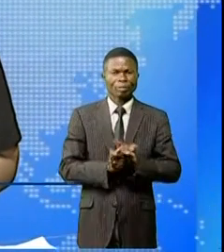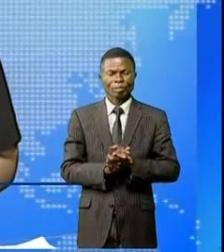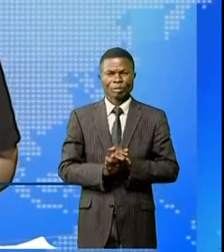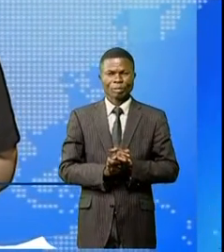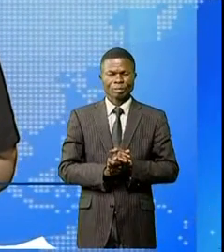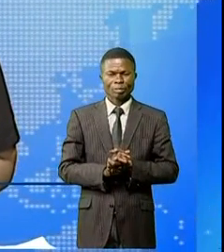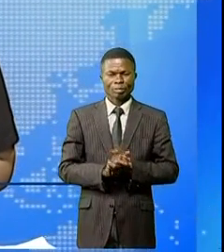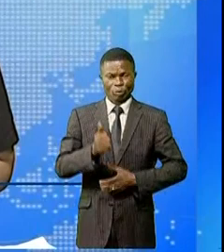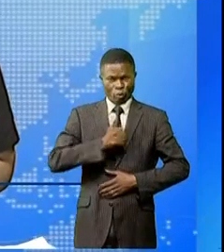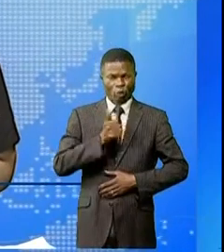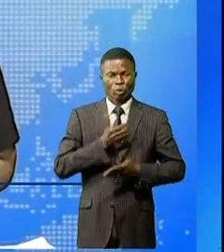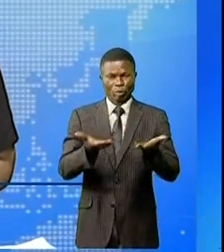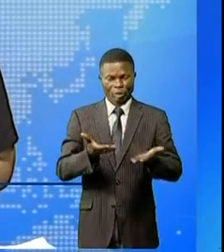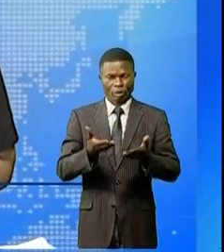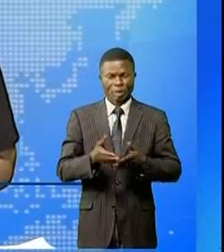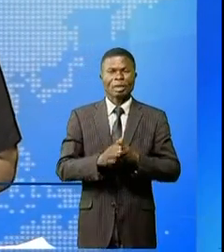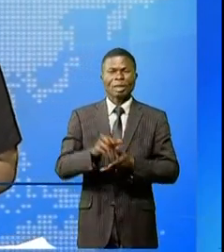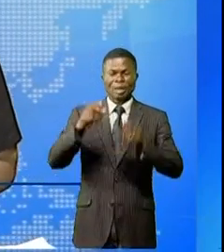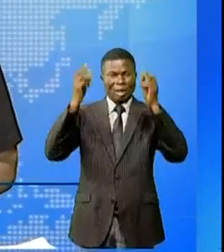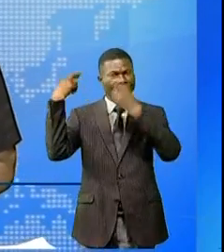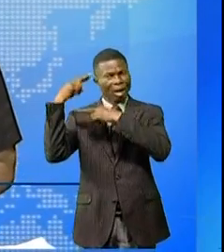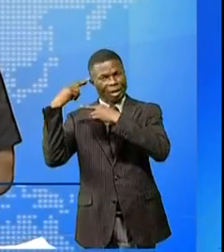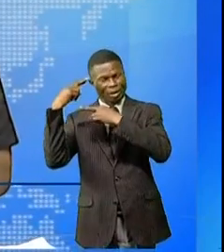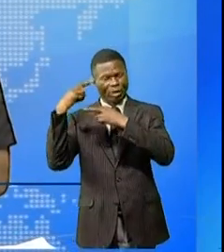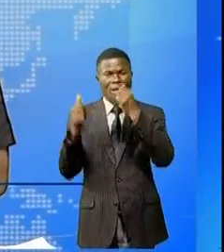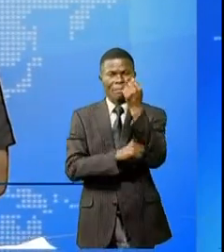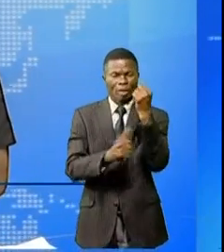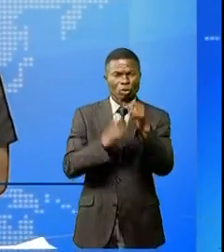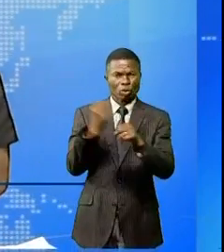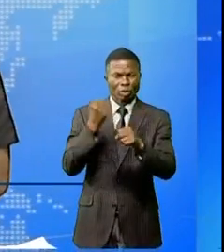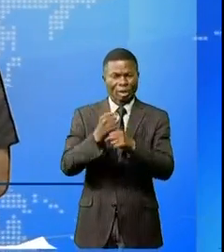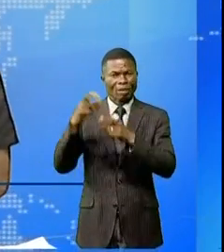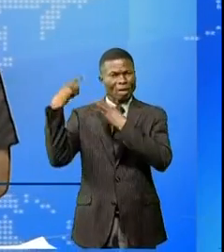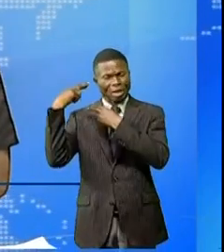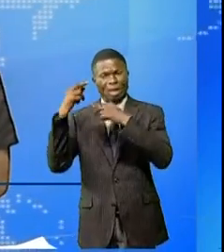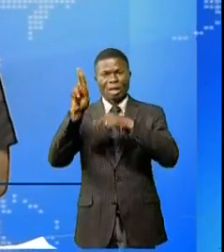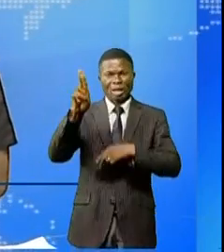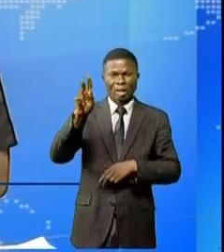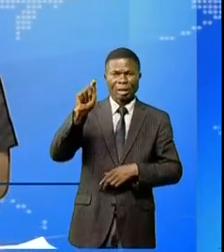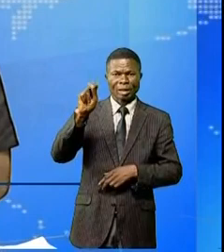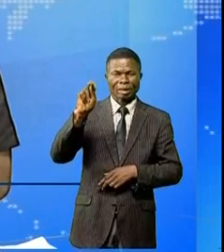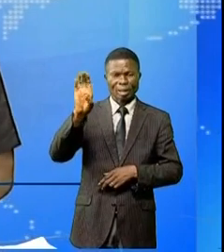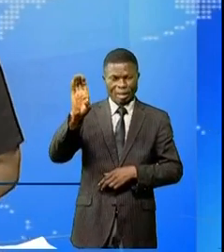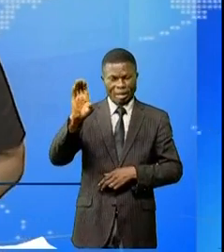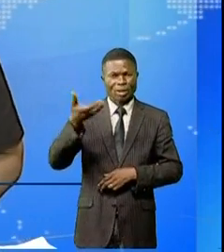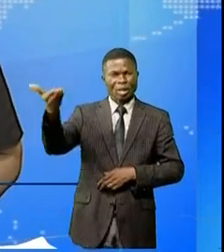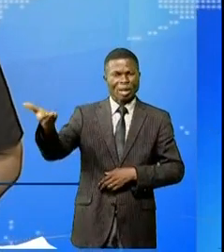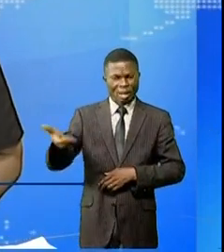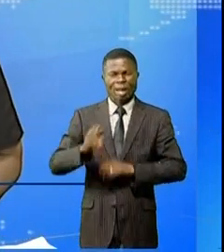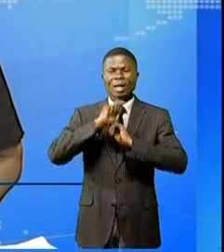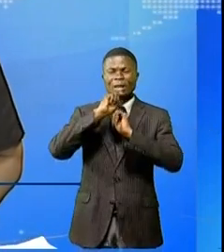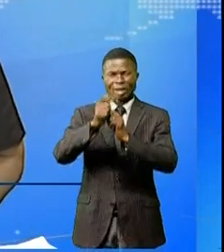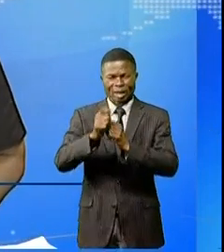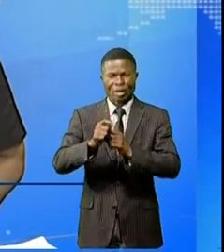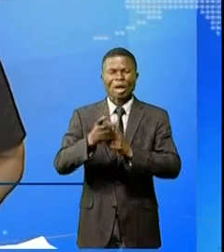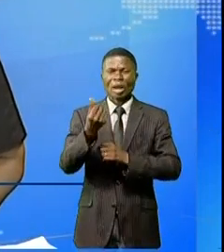de nous-mêmes, c'est-à-dire la radio. Les producteurs des carrières de la radio de la RTNC, bien sûr, ont reçu de prix et des